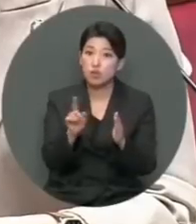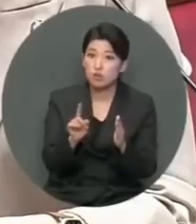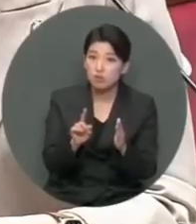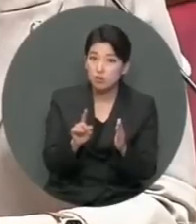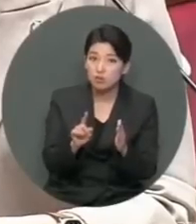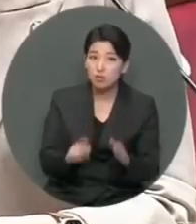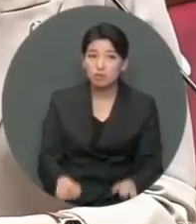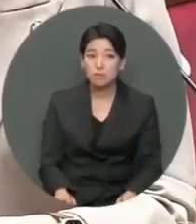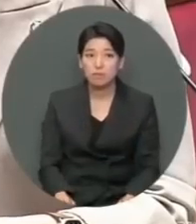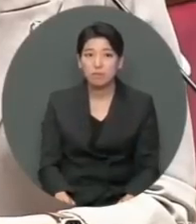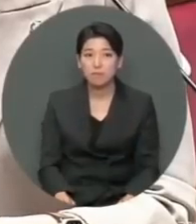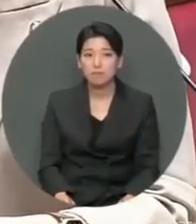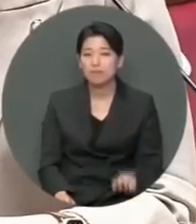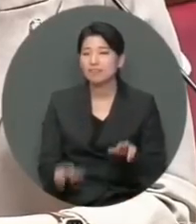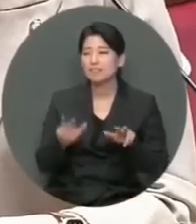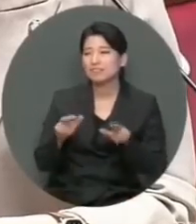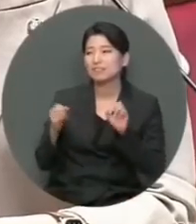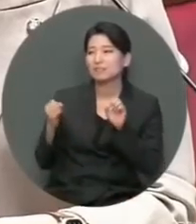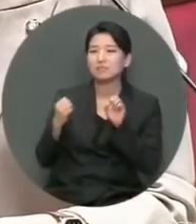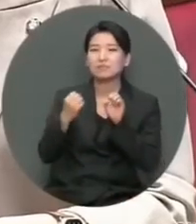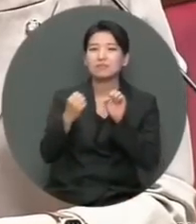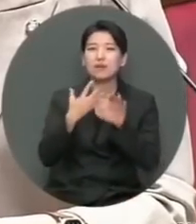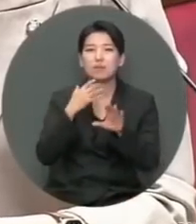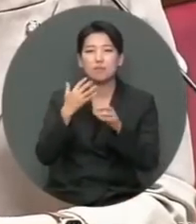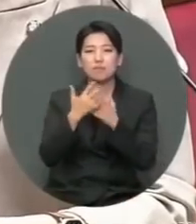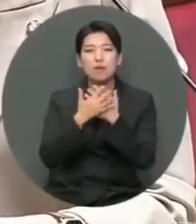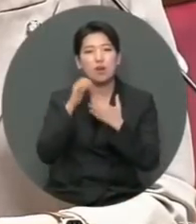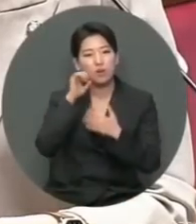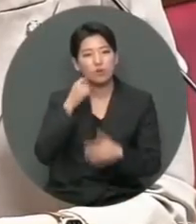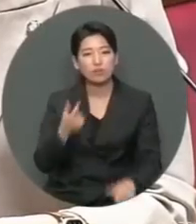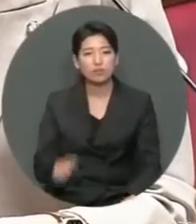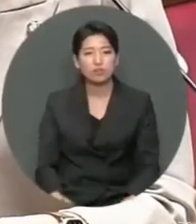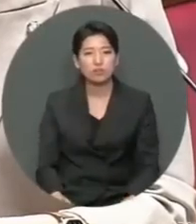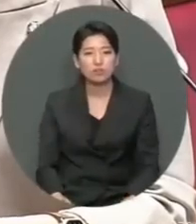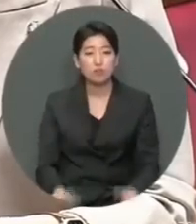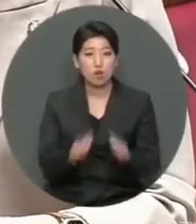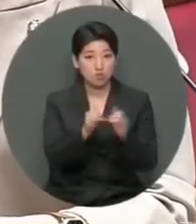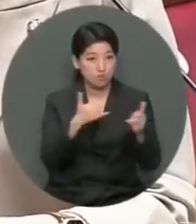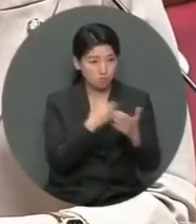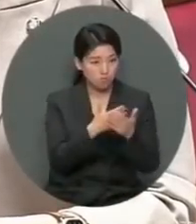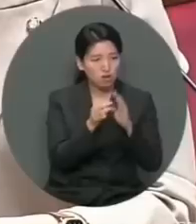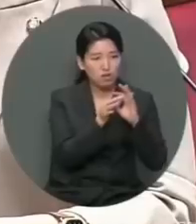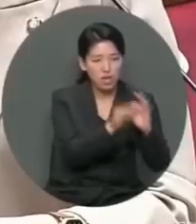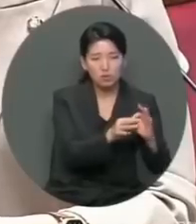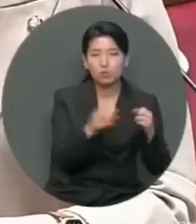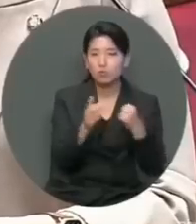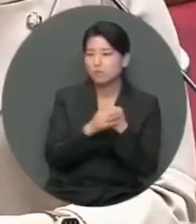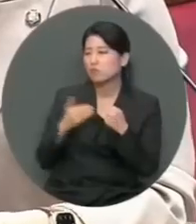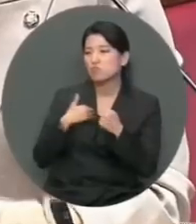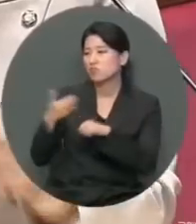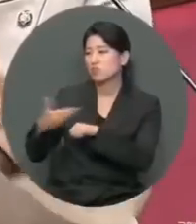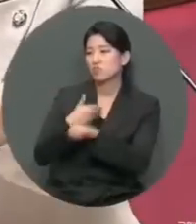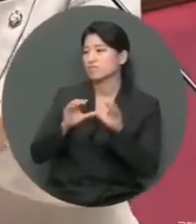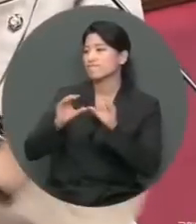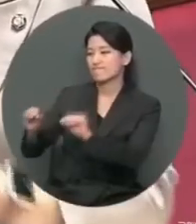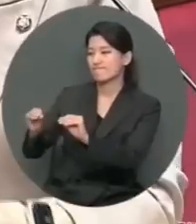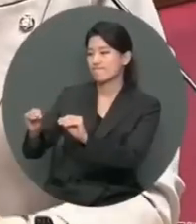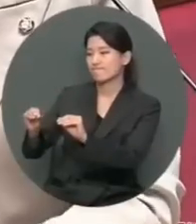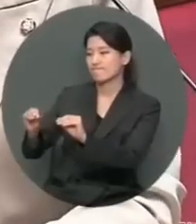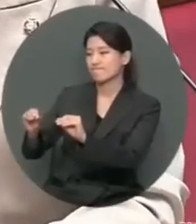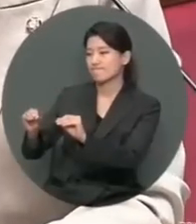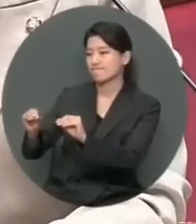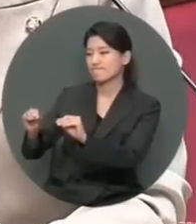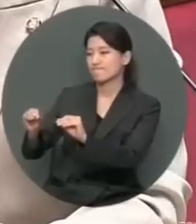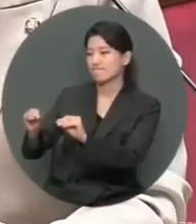제가 지금 말씀드리는 것은 적절하지 않을 것 같습니다. 어쨌든 우리 정부의 국민이 입장은 국민이 안심할 때까지는 절대로 수입하지 않겠습니다. 네, 그 방금 딱